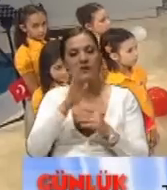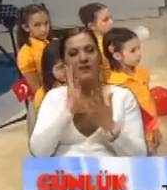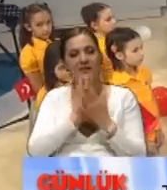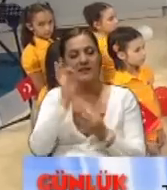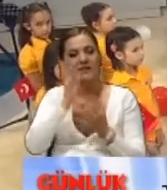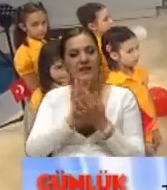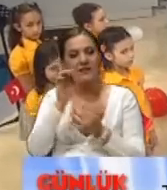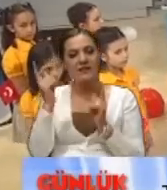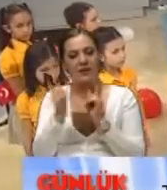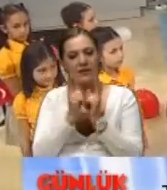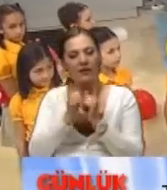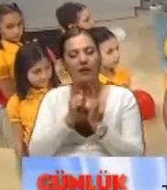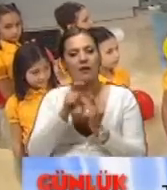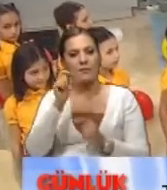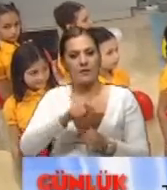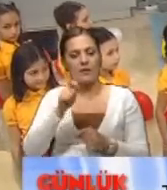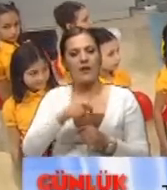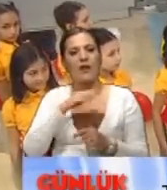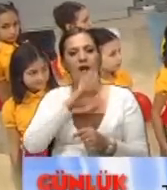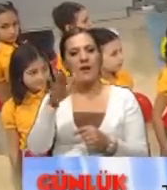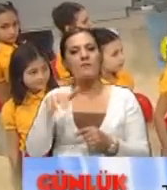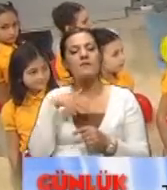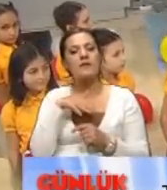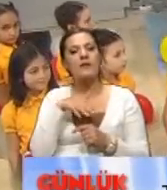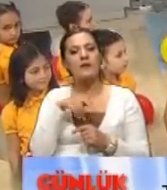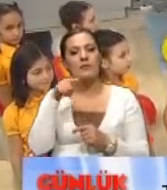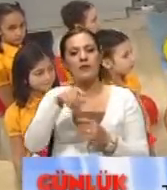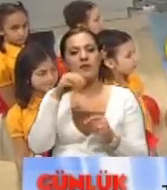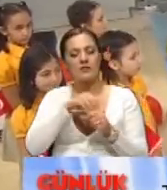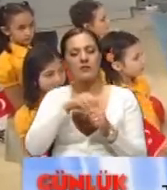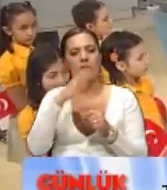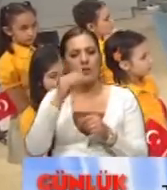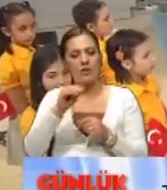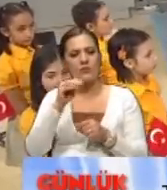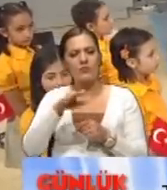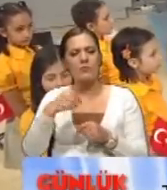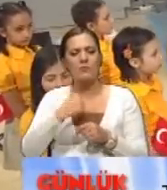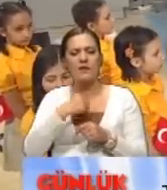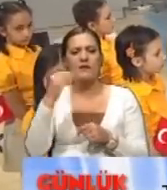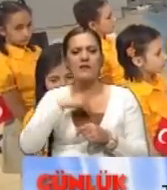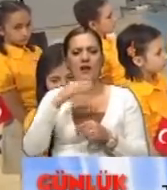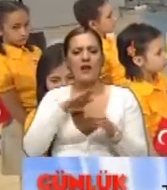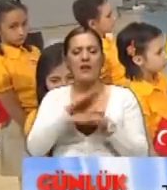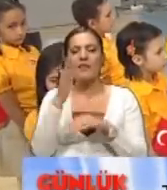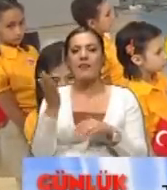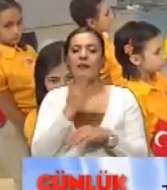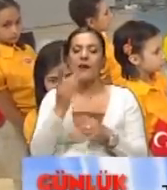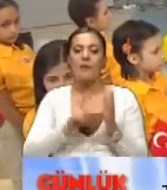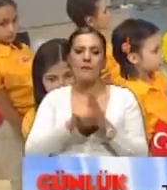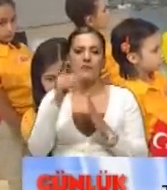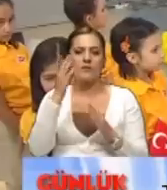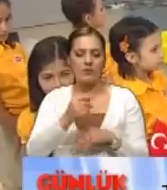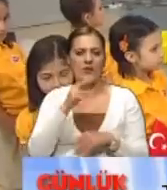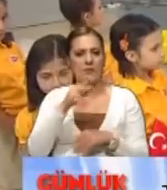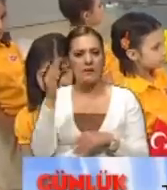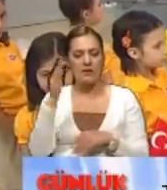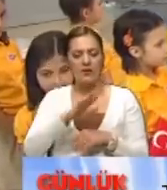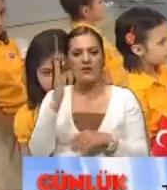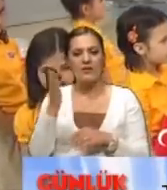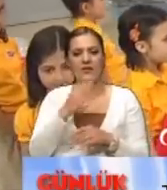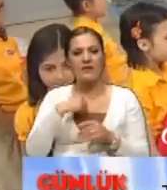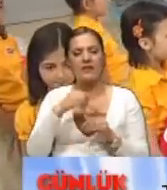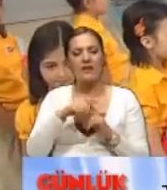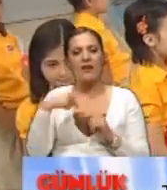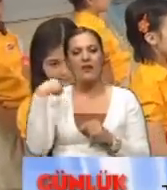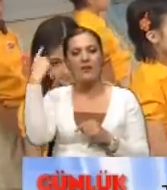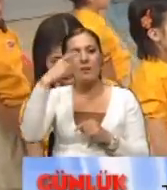insana, beşeri meseleler bu işler, kesinlikle, hobiler, hepsi. Bunların içinde olan çocuklar bana da sanki hayatta daha başarılı oluyorlar gibi geliyor. Kesinlikle. Daha o